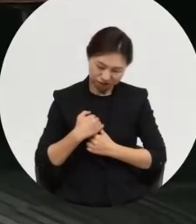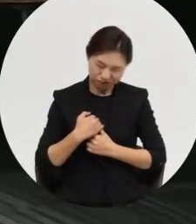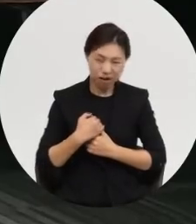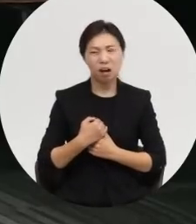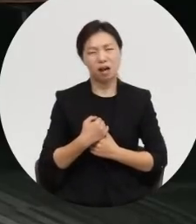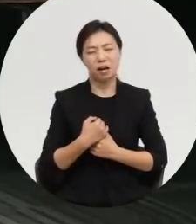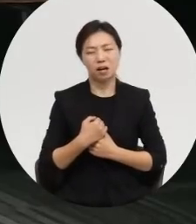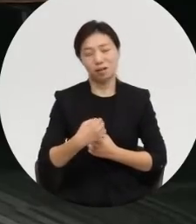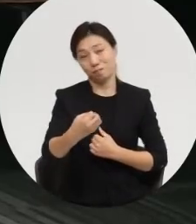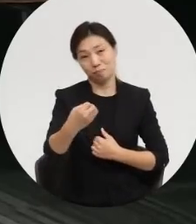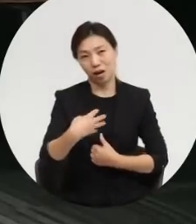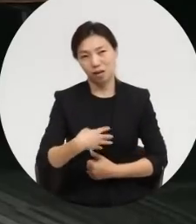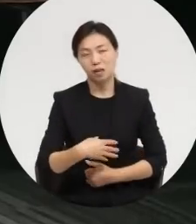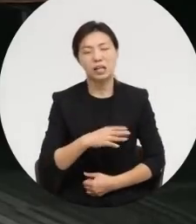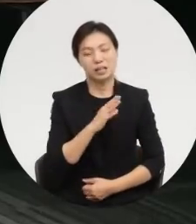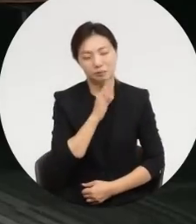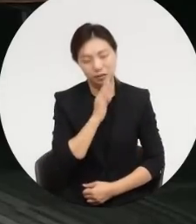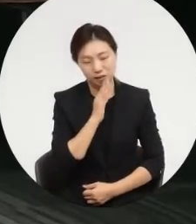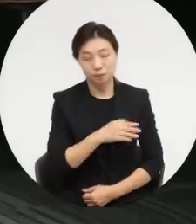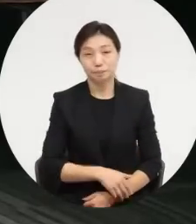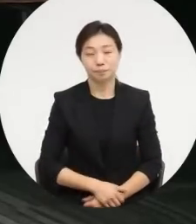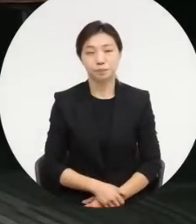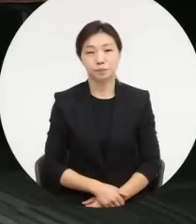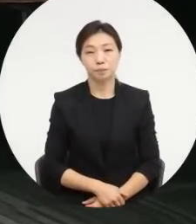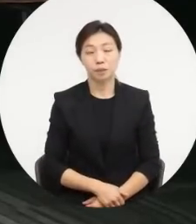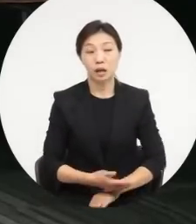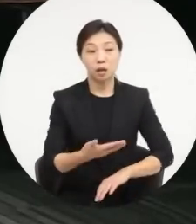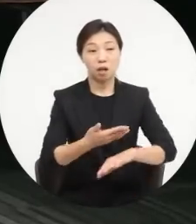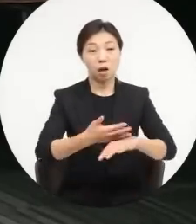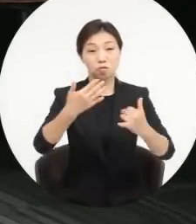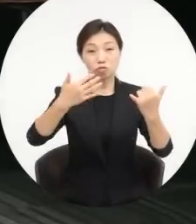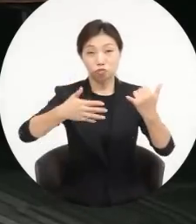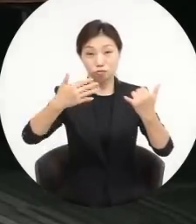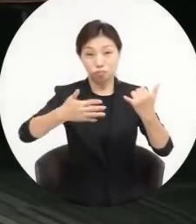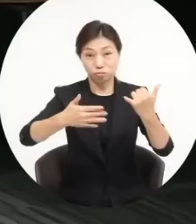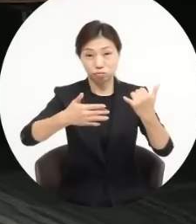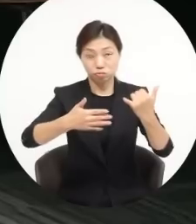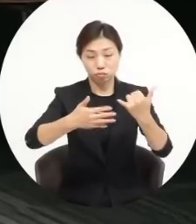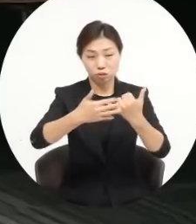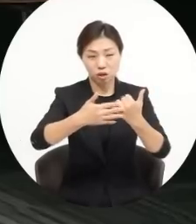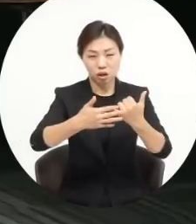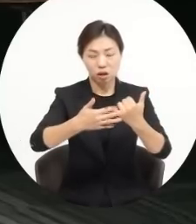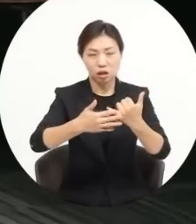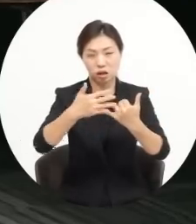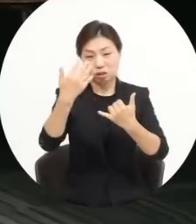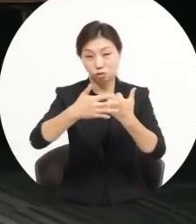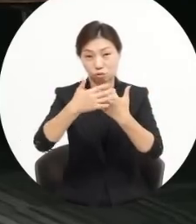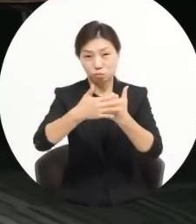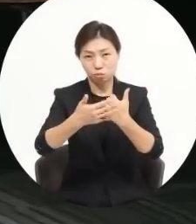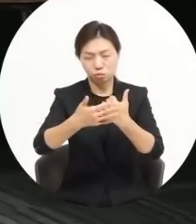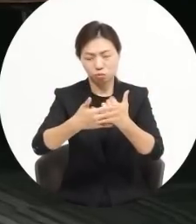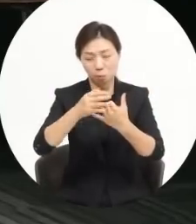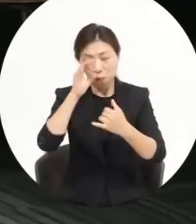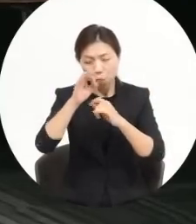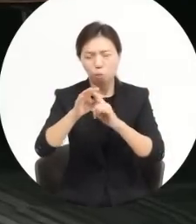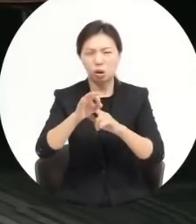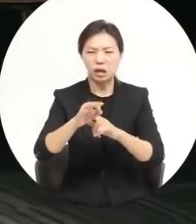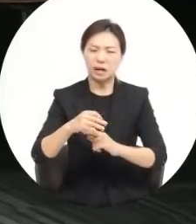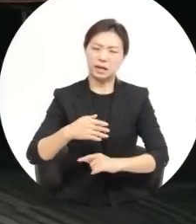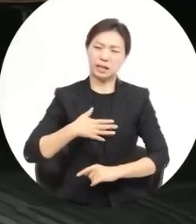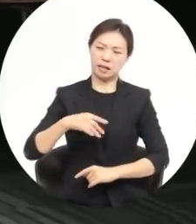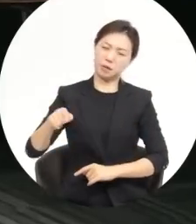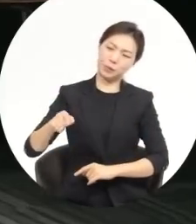주셨는데요. 정말 다른 영상을 보면서 다른 법륜스님 영상을 보면서 아, 나는